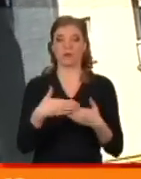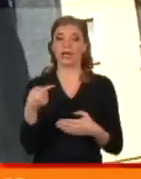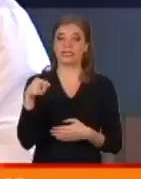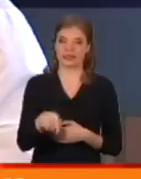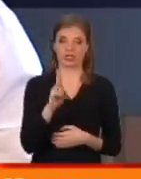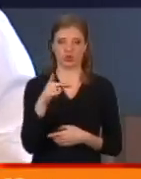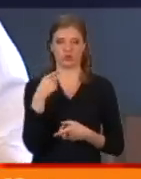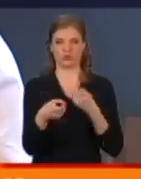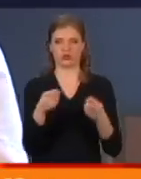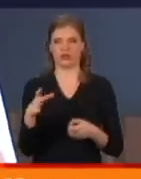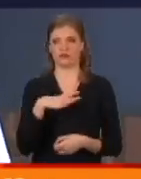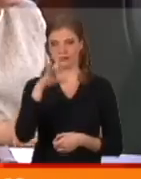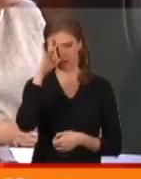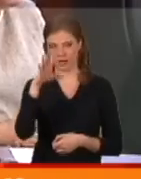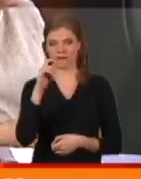хто стріляв. Слава Україні!